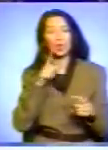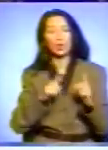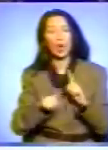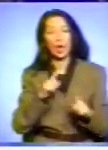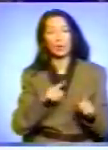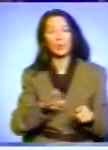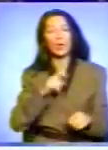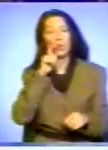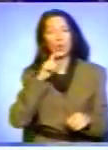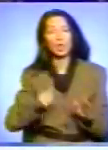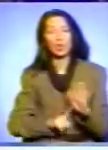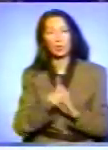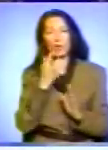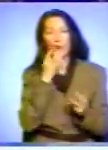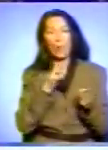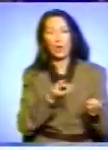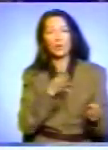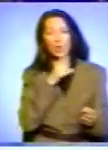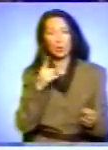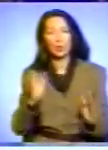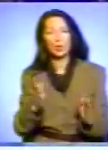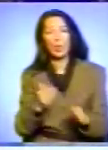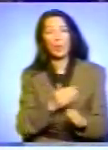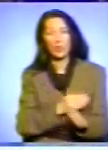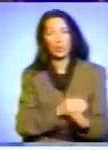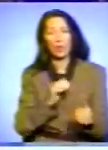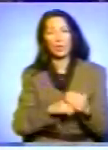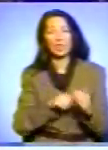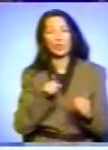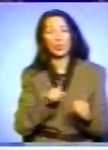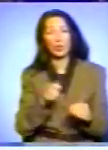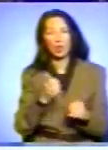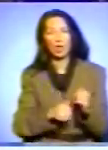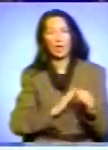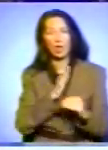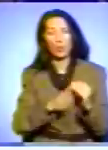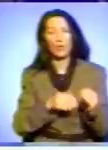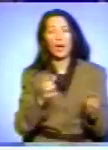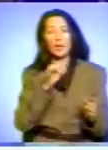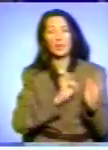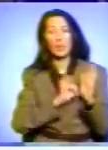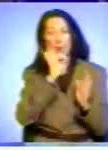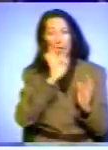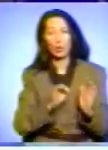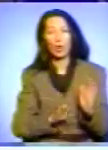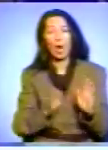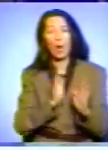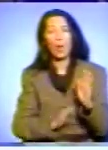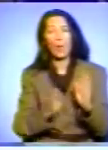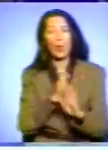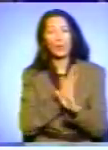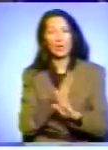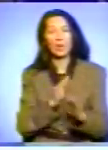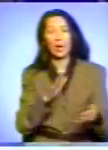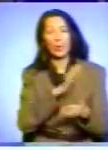В Україні розпочався опалювальний сезон, хоча і повільно. Причина в тому, що середньодобова температура повітря протягом 3 тижнів була